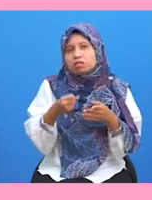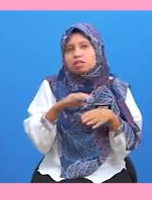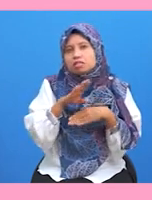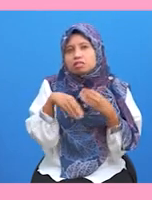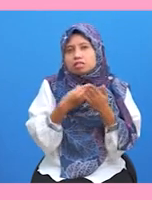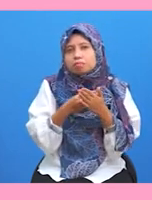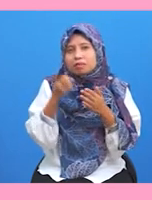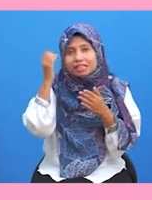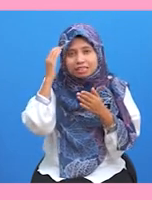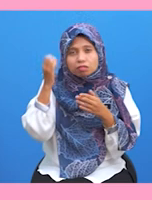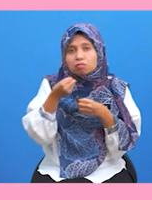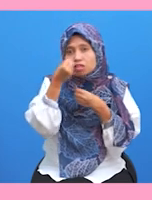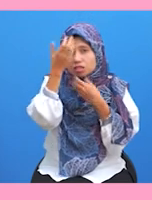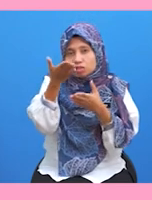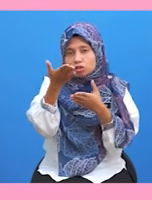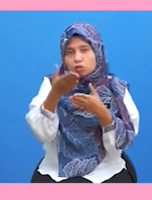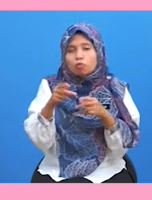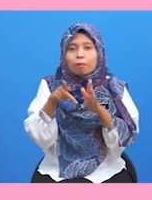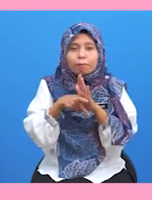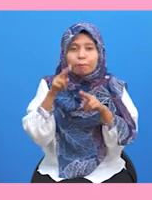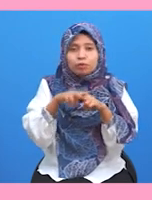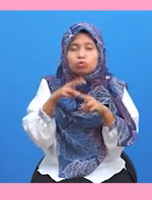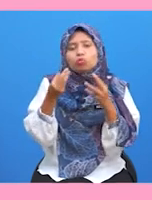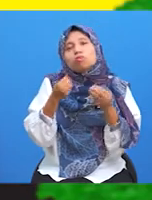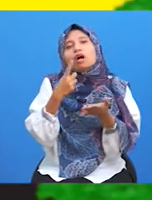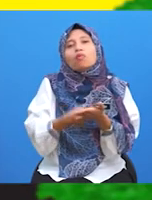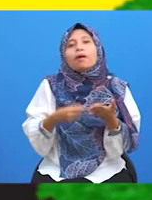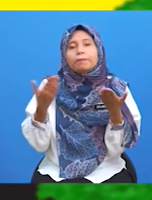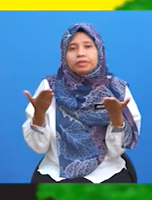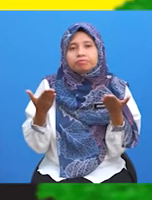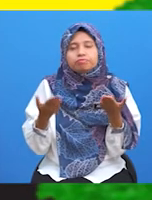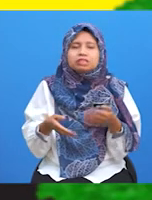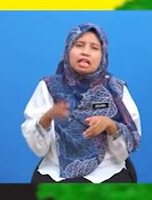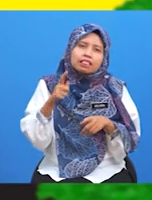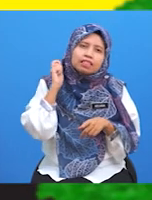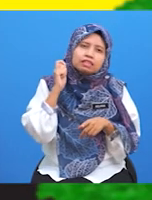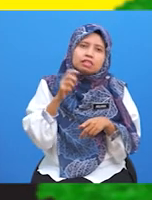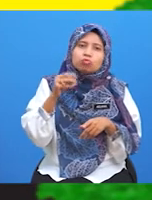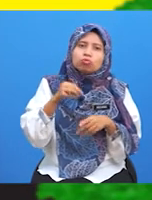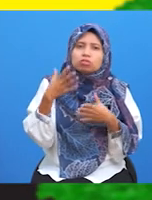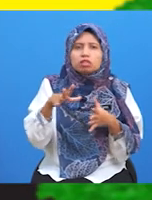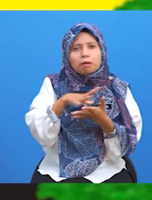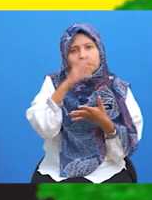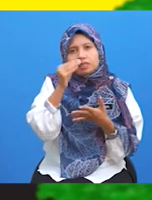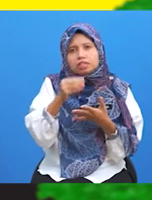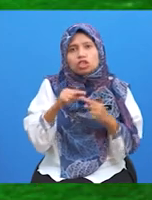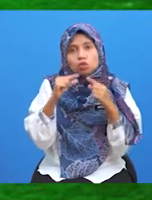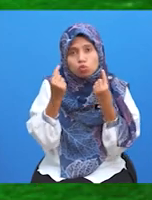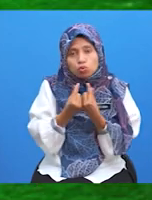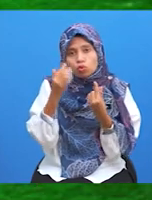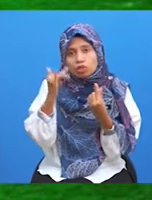tempatan untuk mendapatkan kemerdekaan bagi Sarawak. Jika tadi murid-murid telah pelajari golongan yang